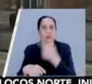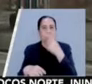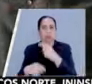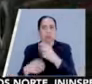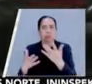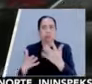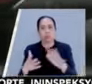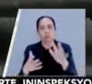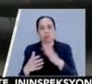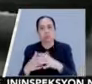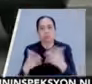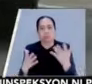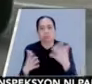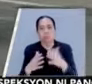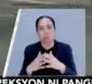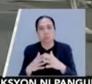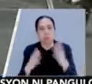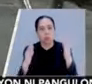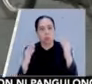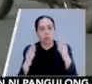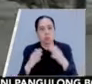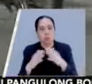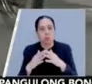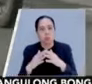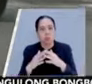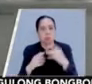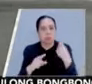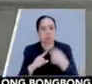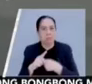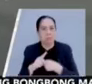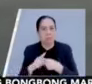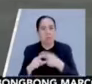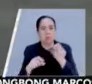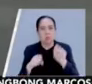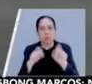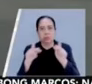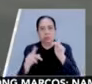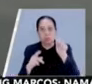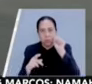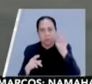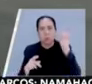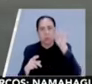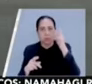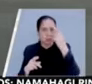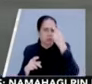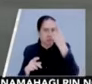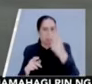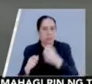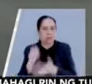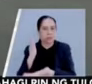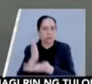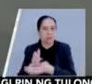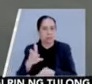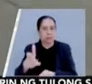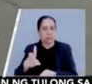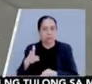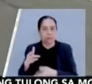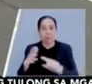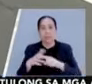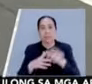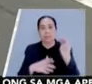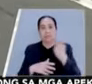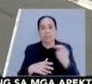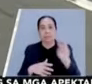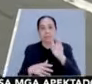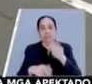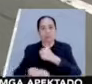siguro, hopefully, in a span of a month, matuto po ang mga motorista na pumaparada doon. Simula Lunes ay magtatalaga raw